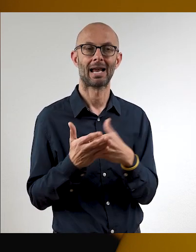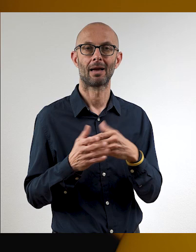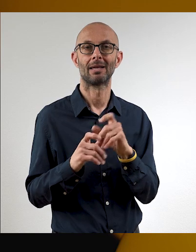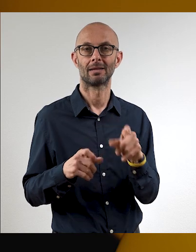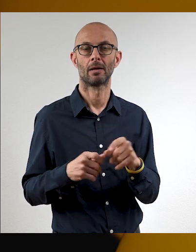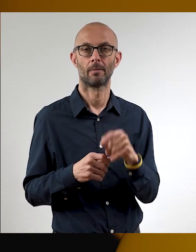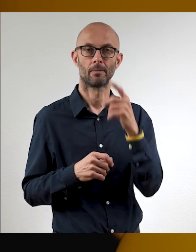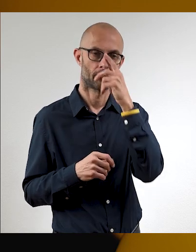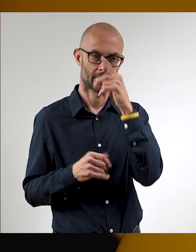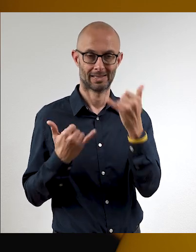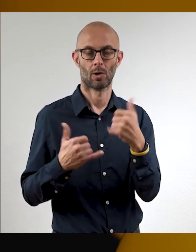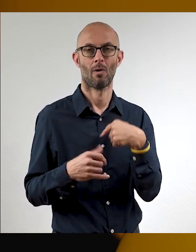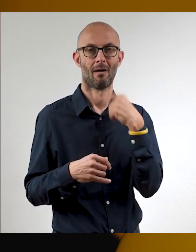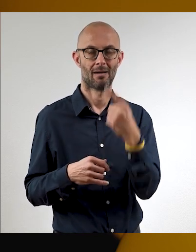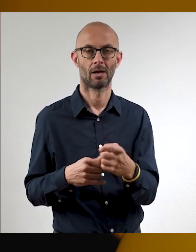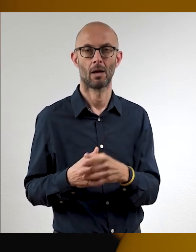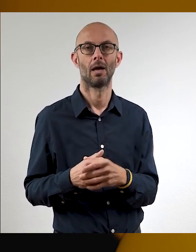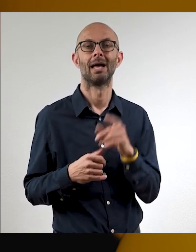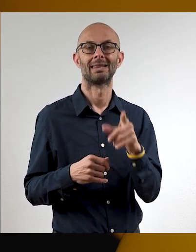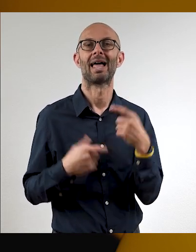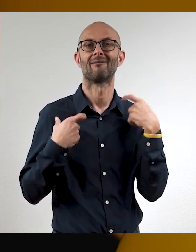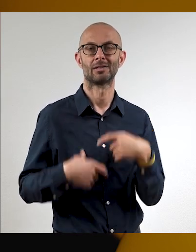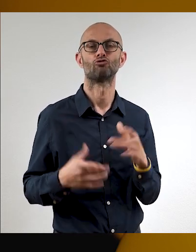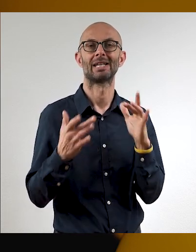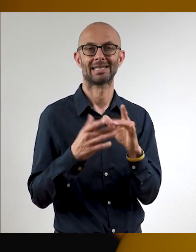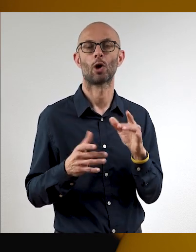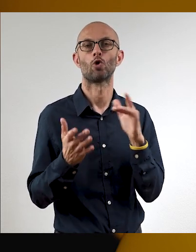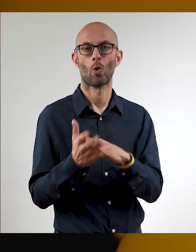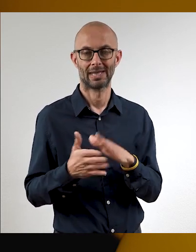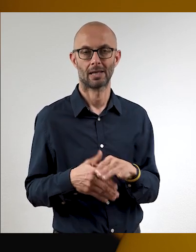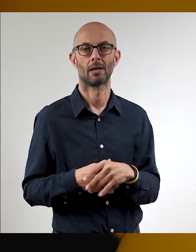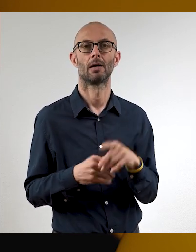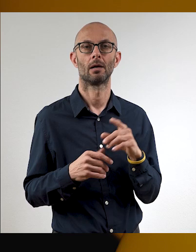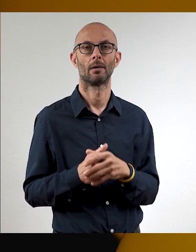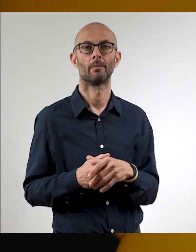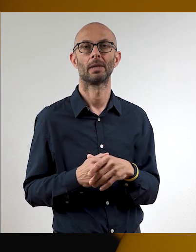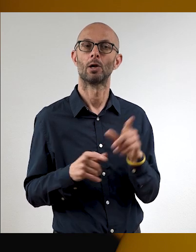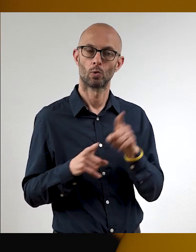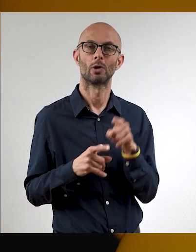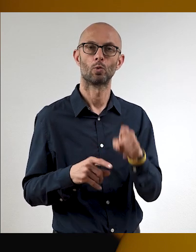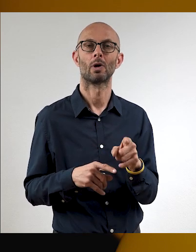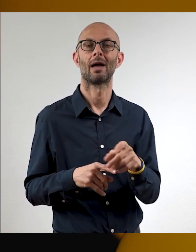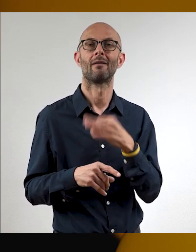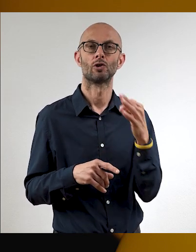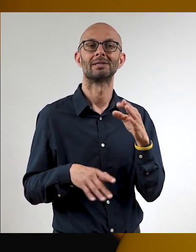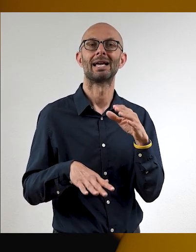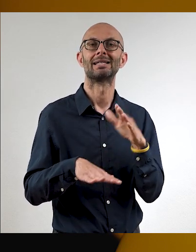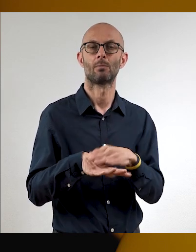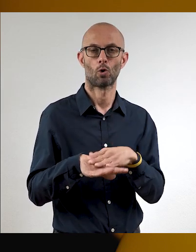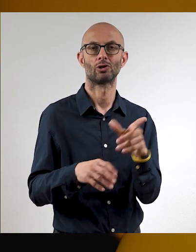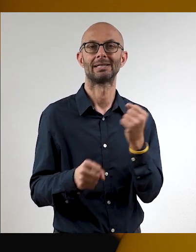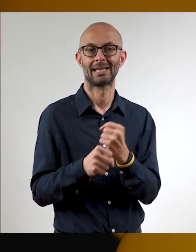ne, zdaj, ko omenjam ta fizičen stik, dotik, ne, se tukaj čas sporoča, da se